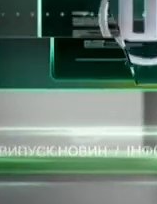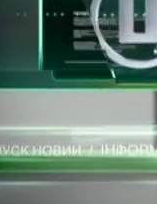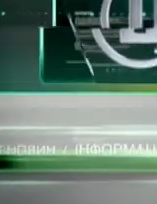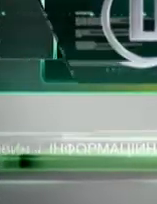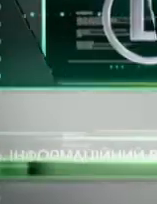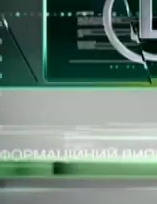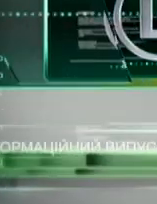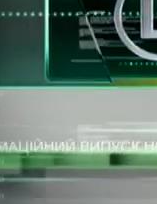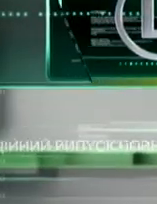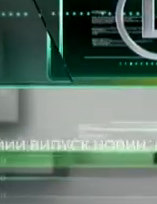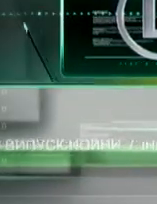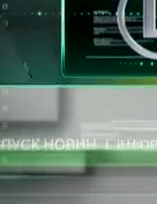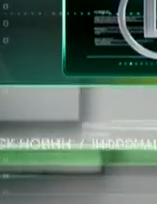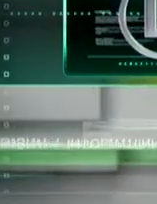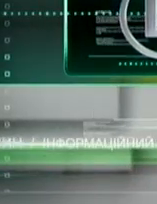Дякую за перегляд!